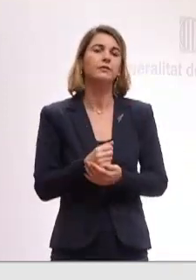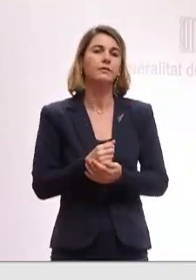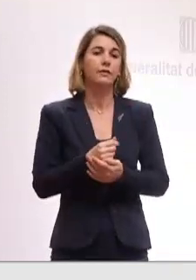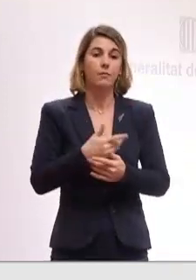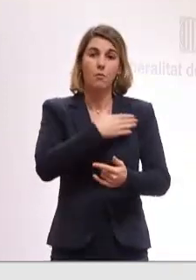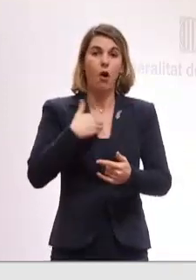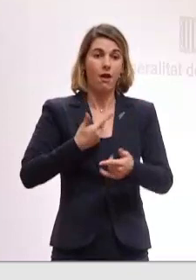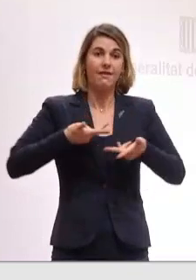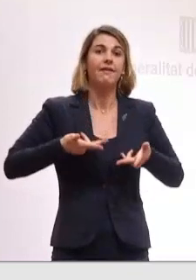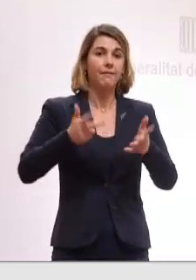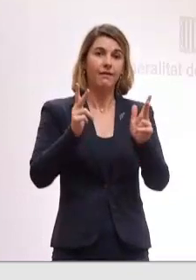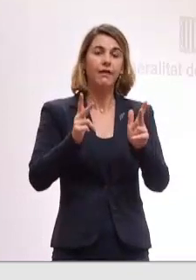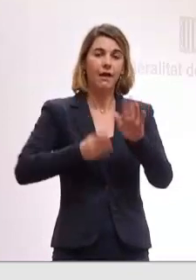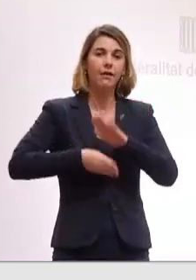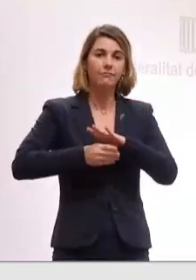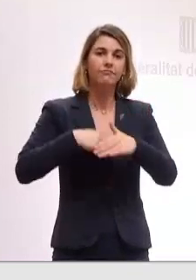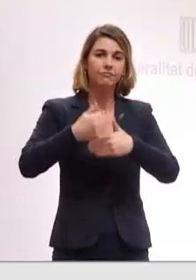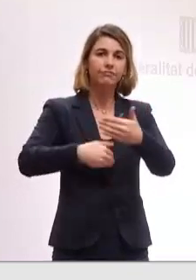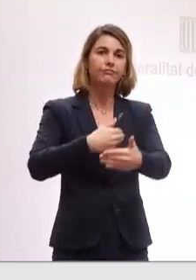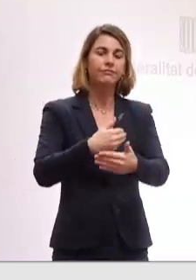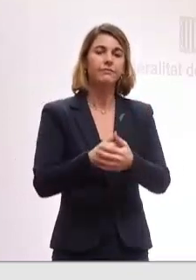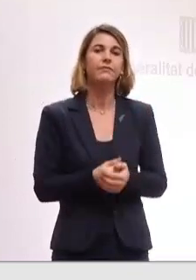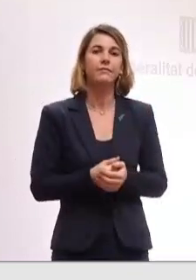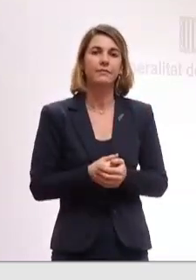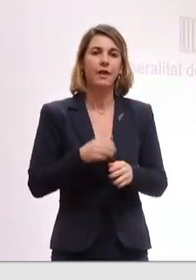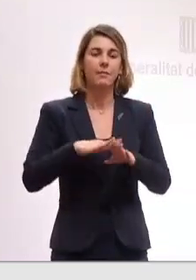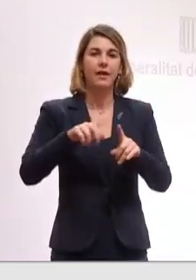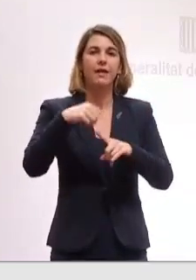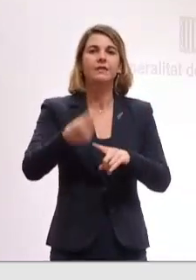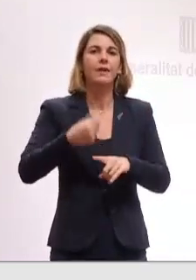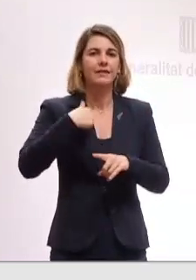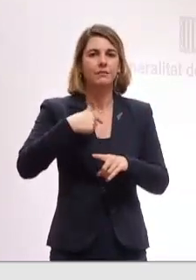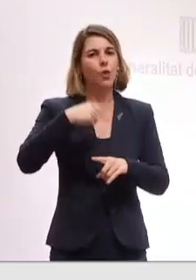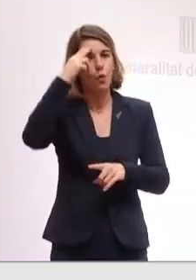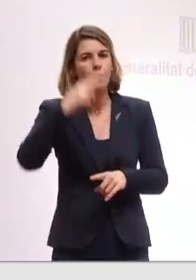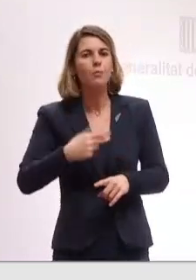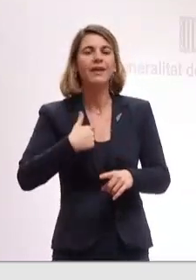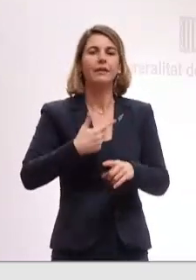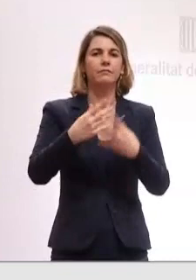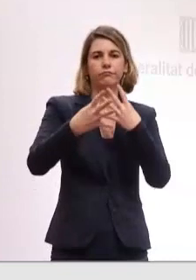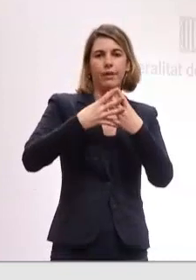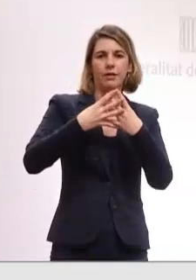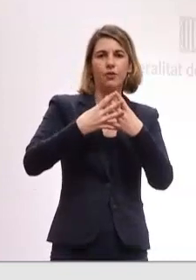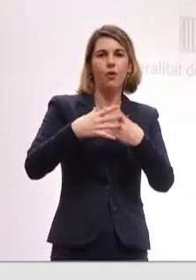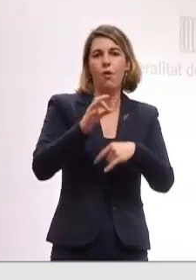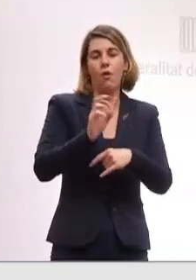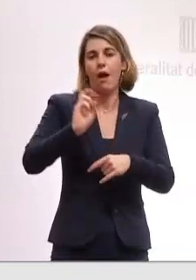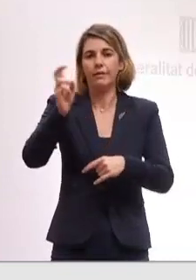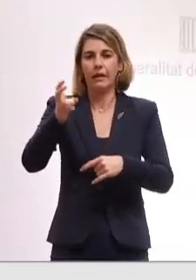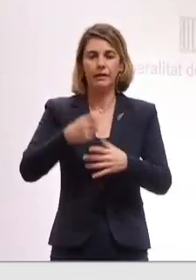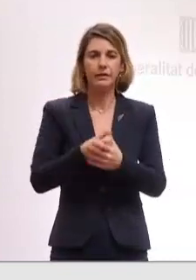cap a la llibertat, després doncs, estar en compliment de penes privatives de llibertat o penes d'una altra